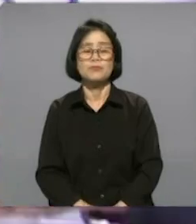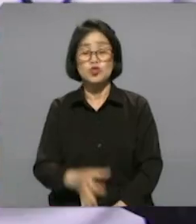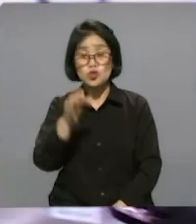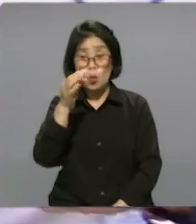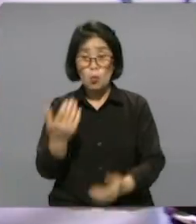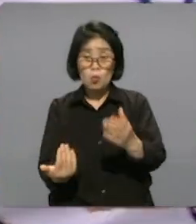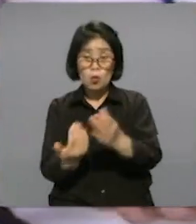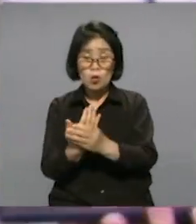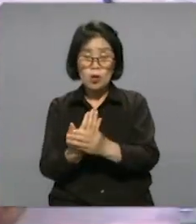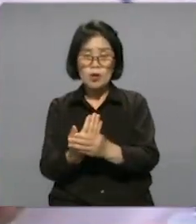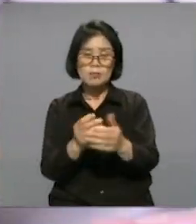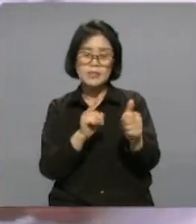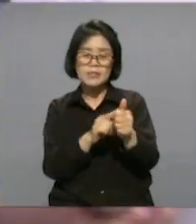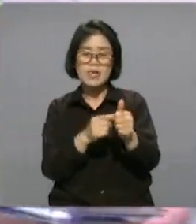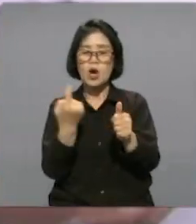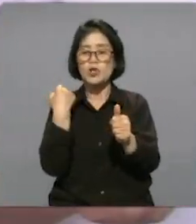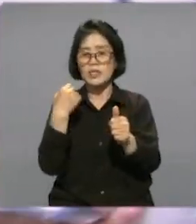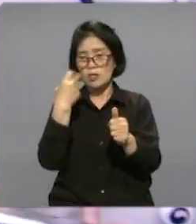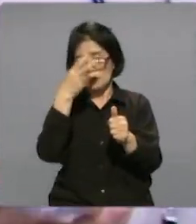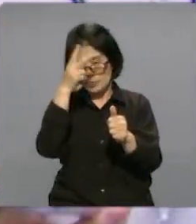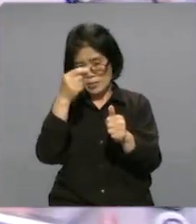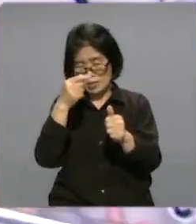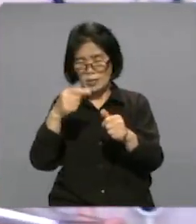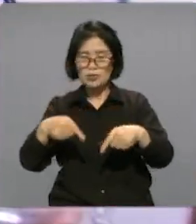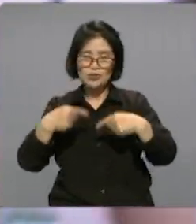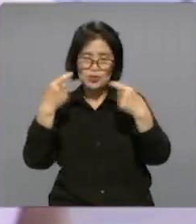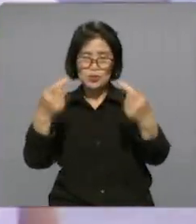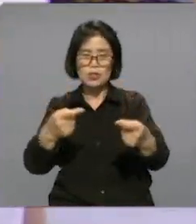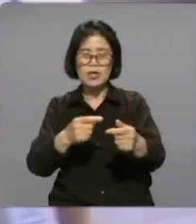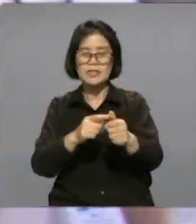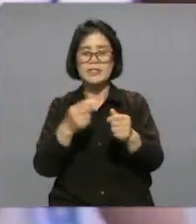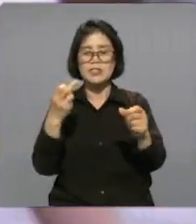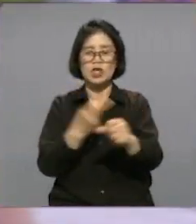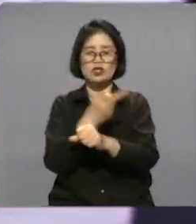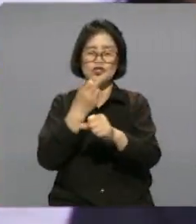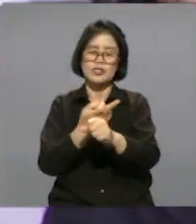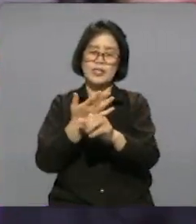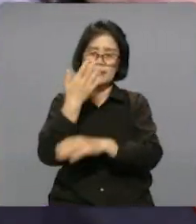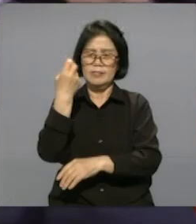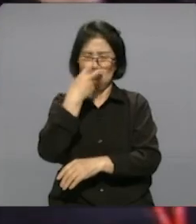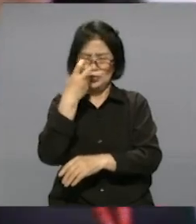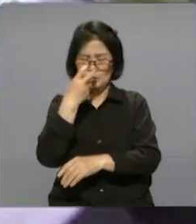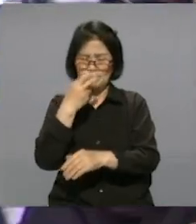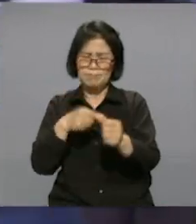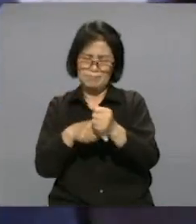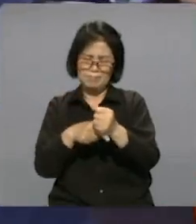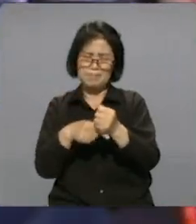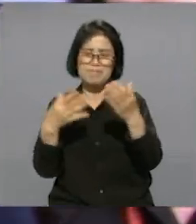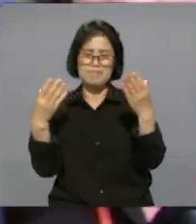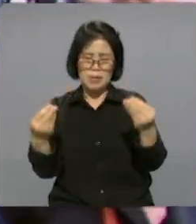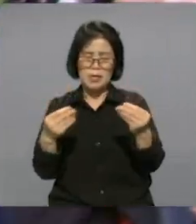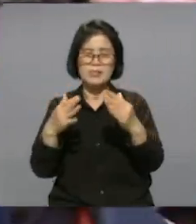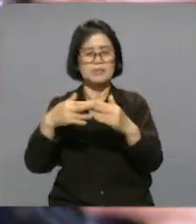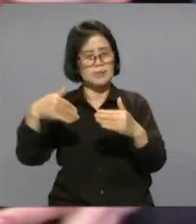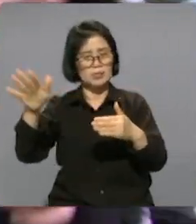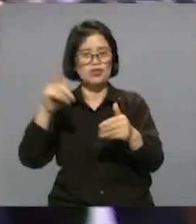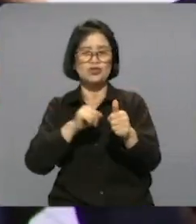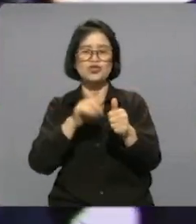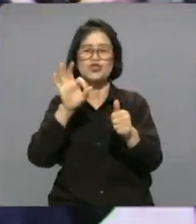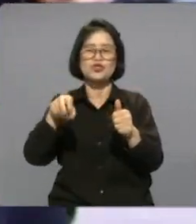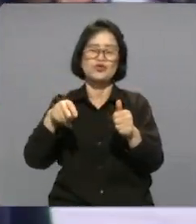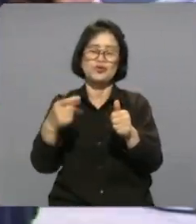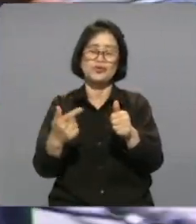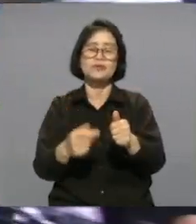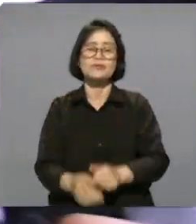돈봉투 사건 피의자로 어제 검찰에 비공개 출석해 12시간가량 조사를 받고 귀가한 윤관석 의원.